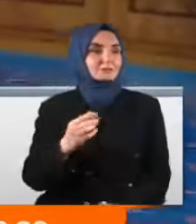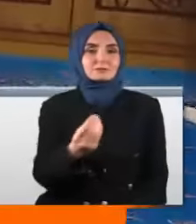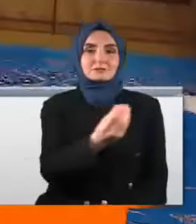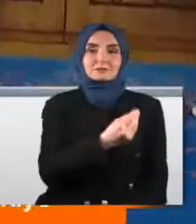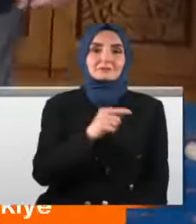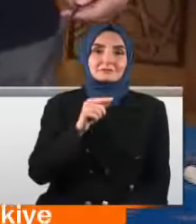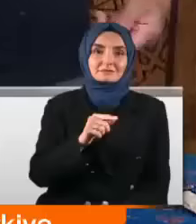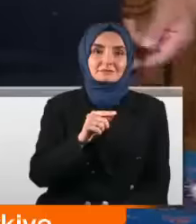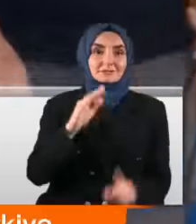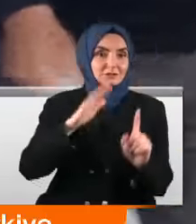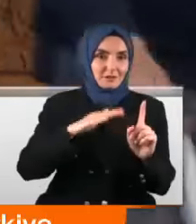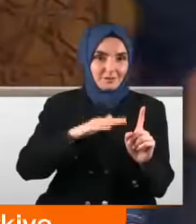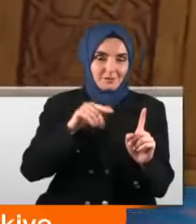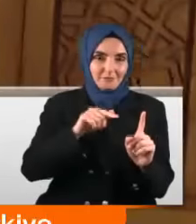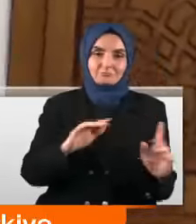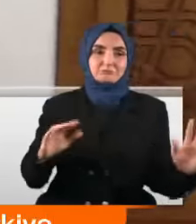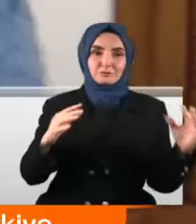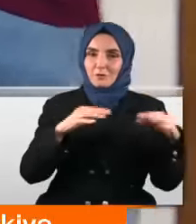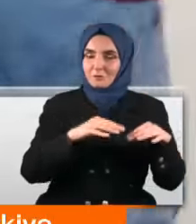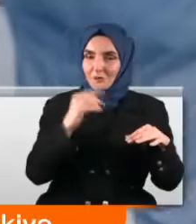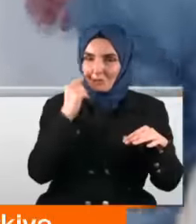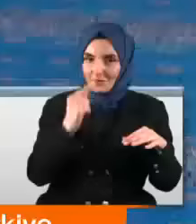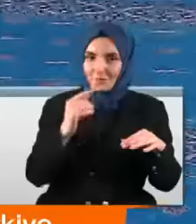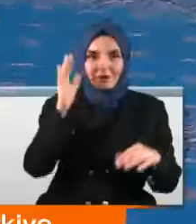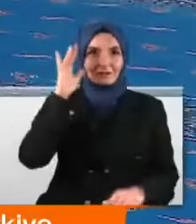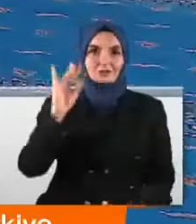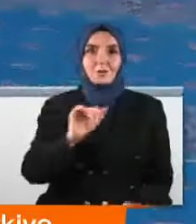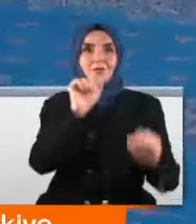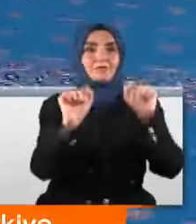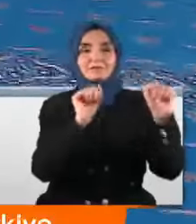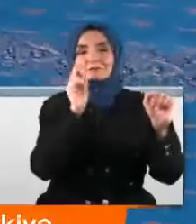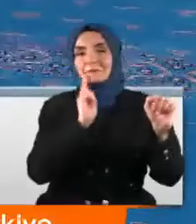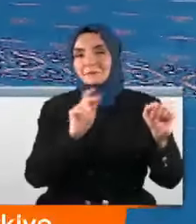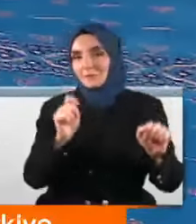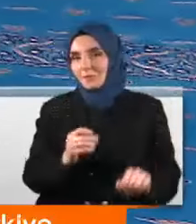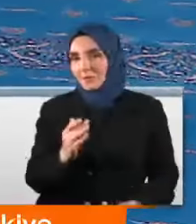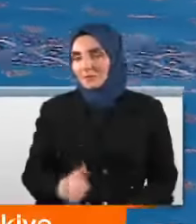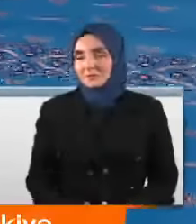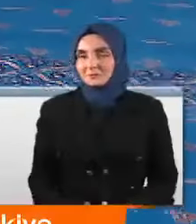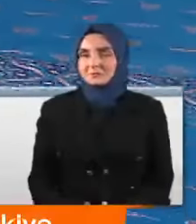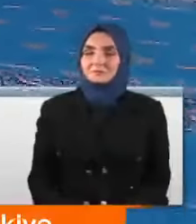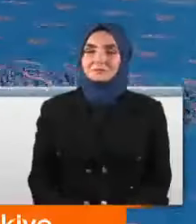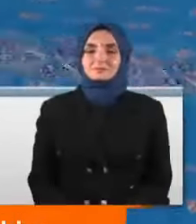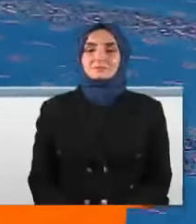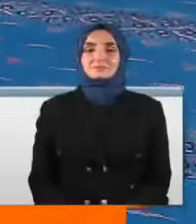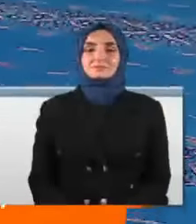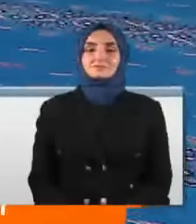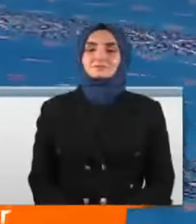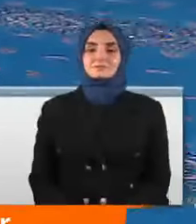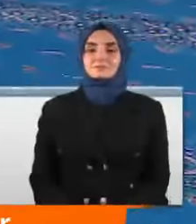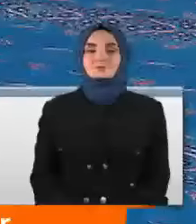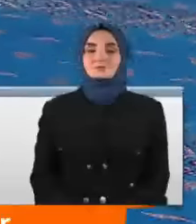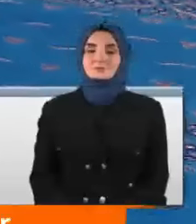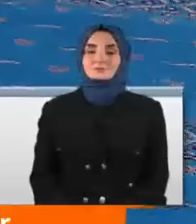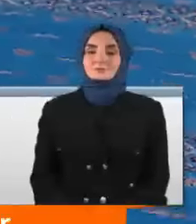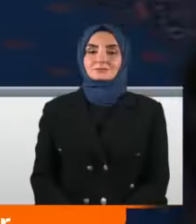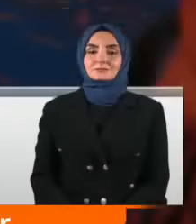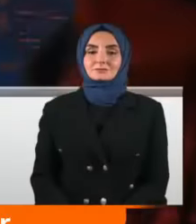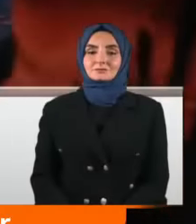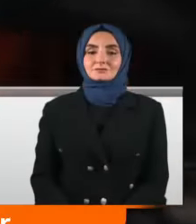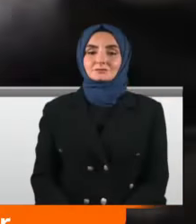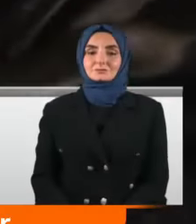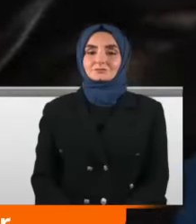toplandı ve camide bayram temizliği yapıyor. Cenab-ı Allah temizliği yapmayı herkese nasip etmiş. Cami, bu cami Allah'ın